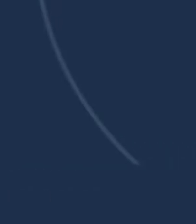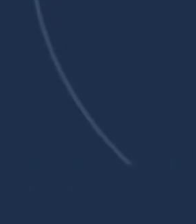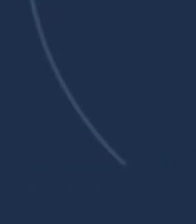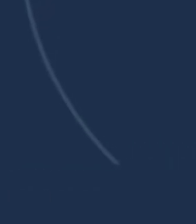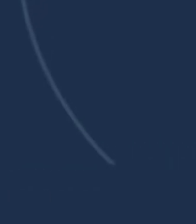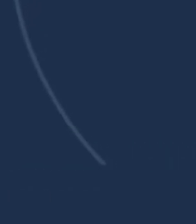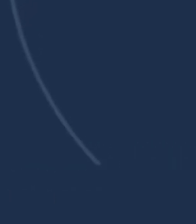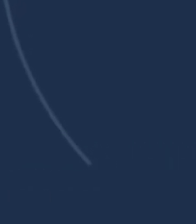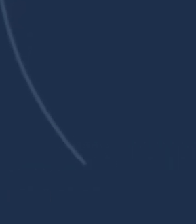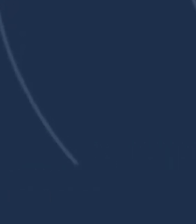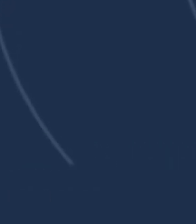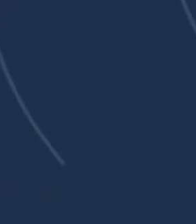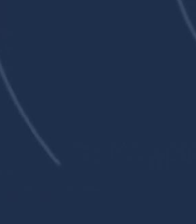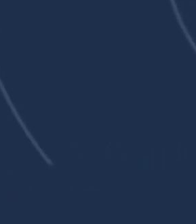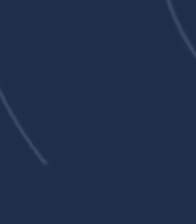Дякую.